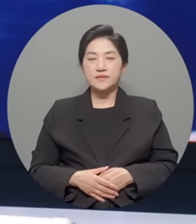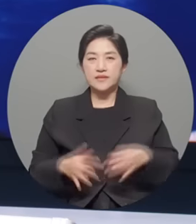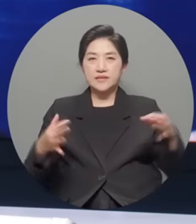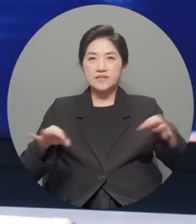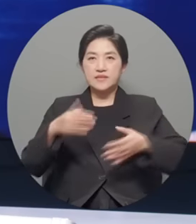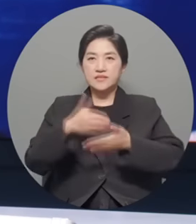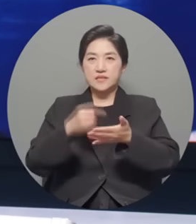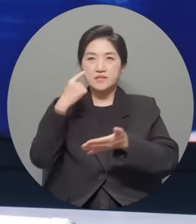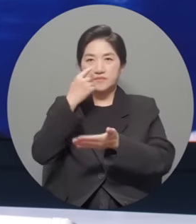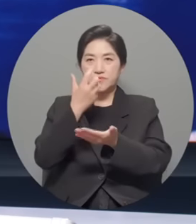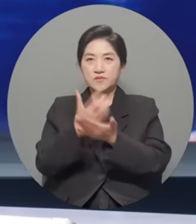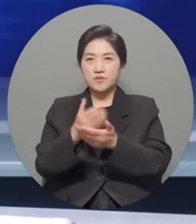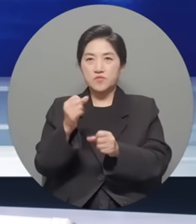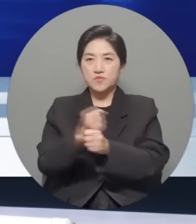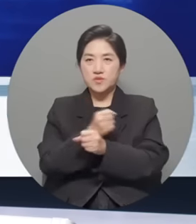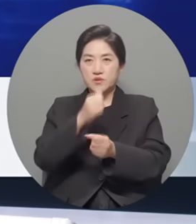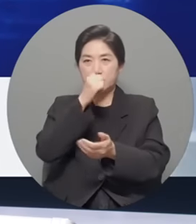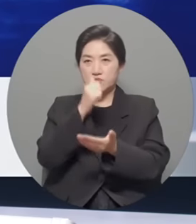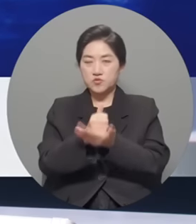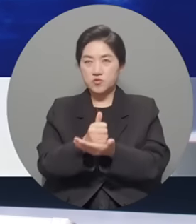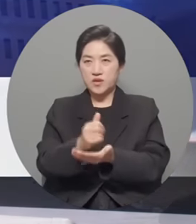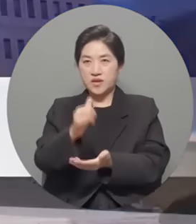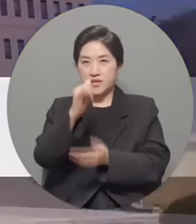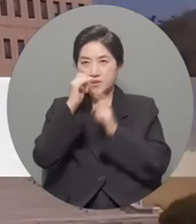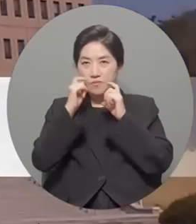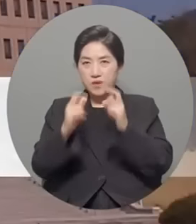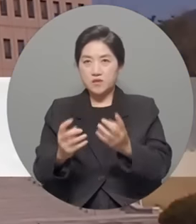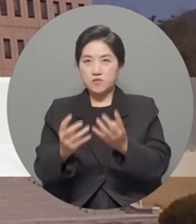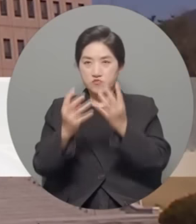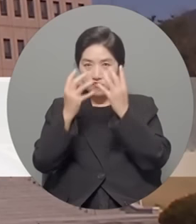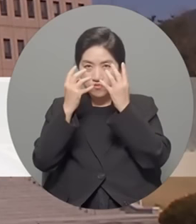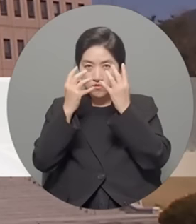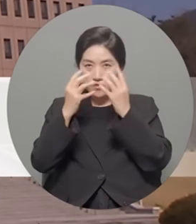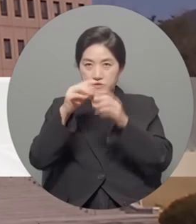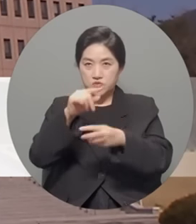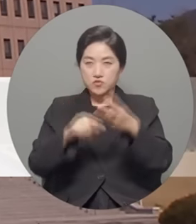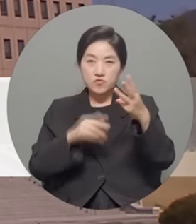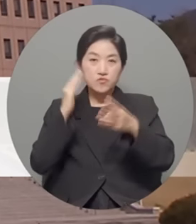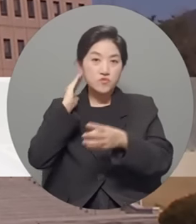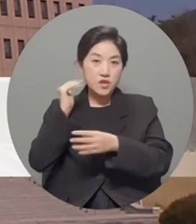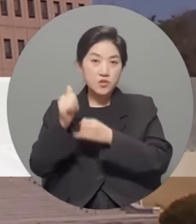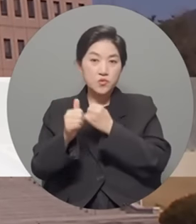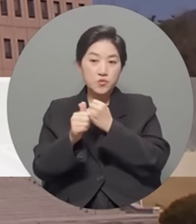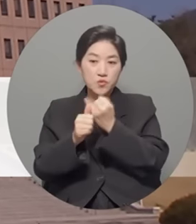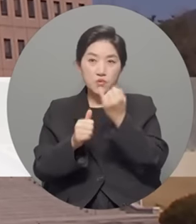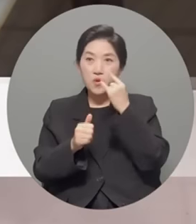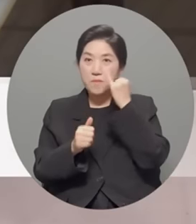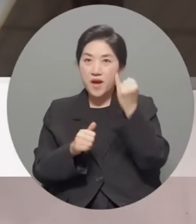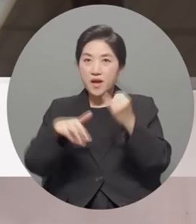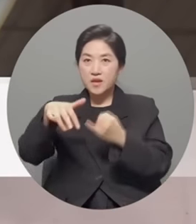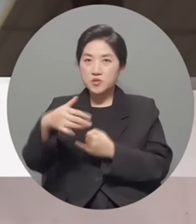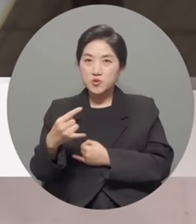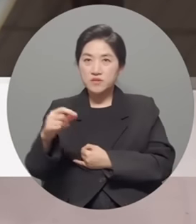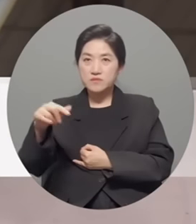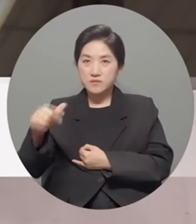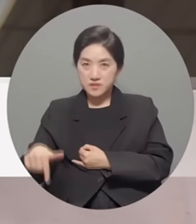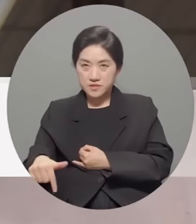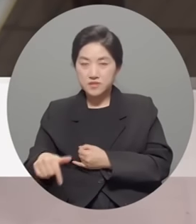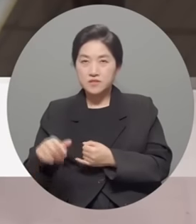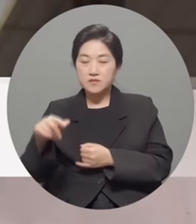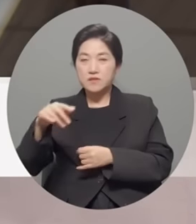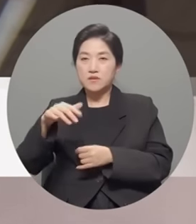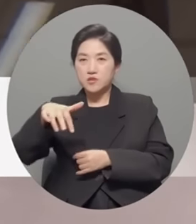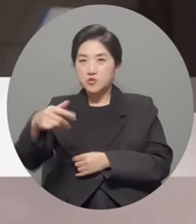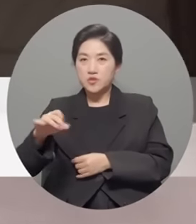은행 잔고 증명서를 위조한 혐의로 유죄가 확정돼 구치소에 수감돼 있는 윤석열 대통령의 장모 최은순 씨에 대해서